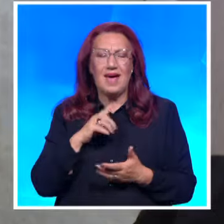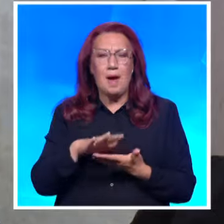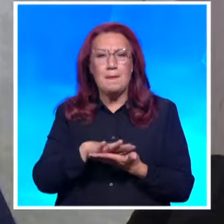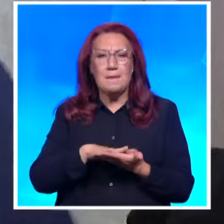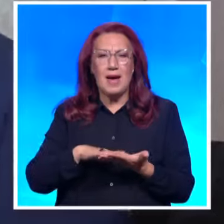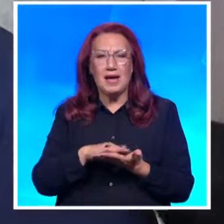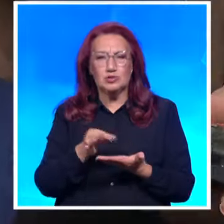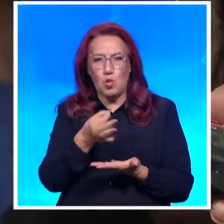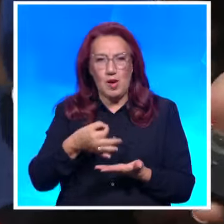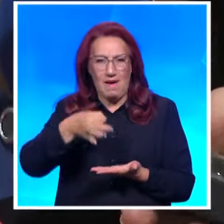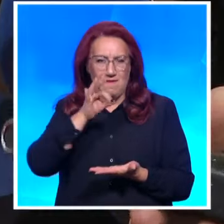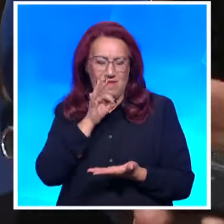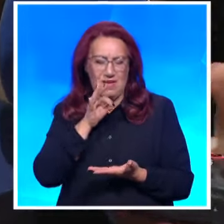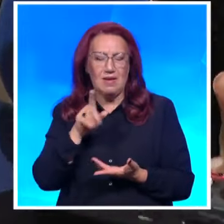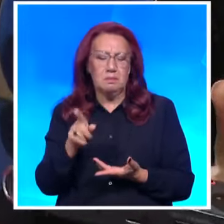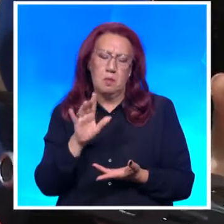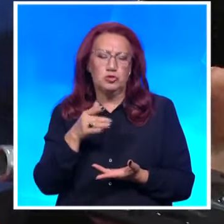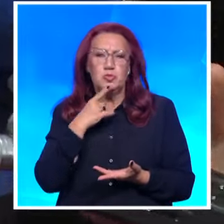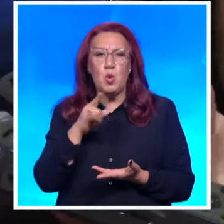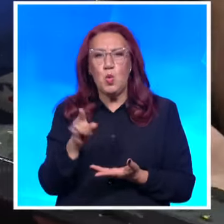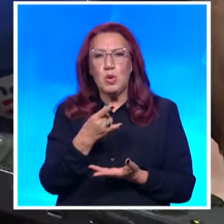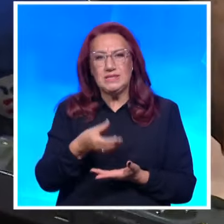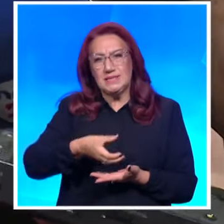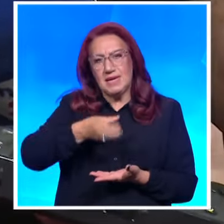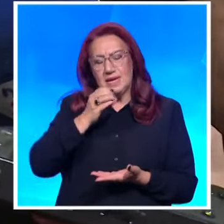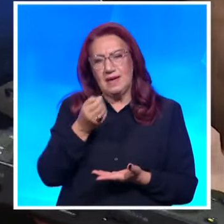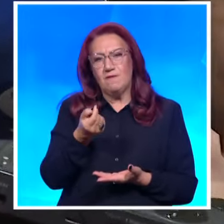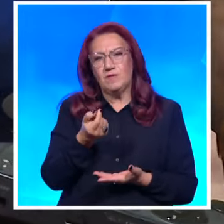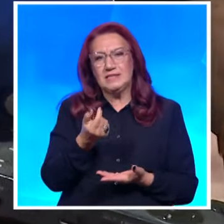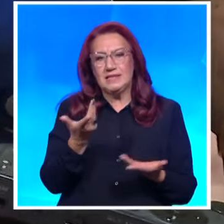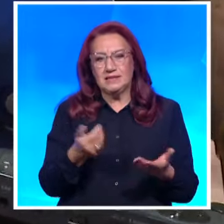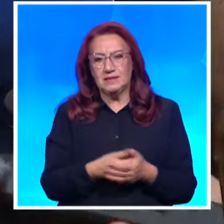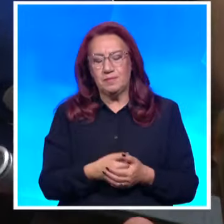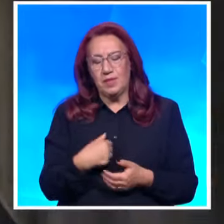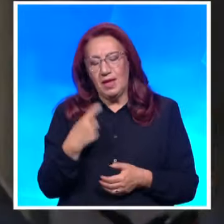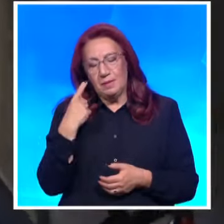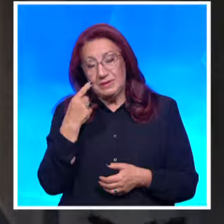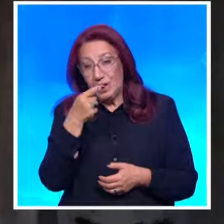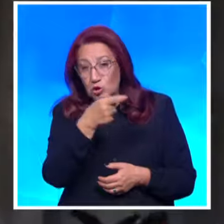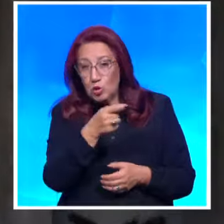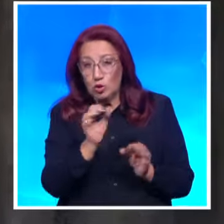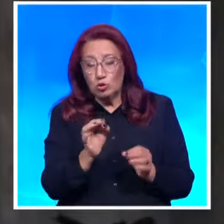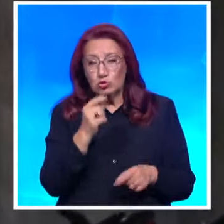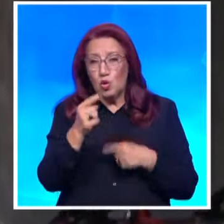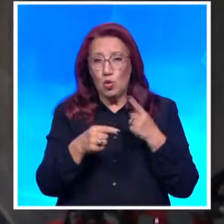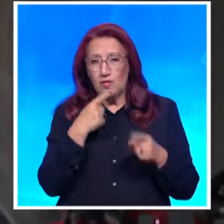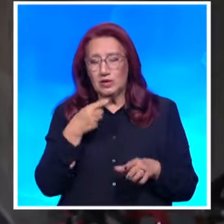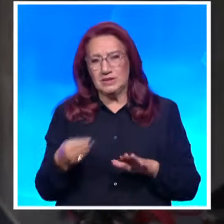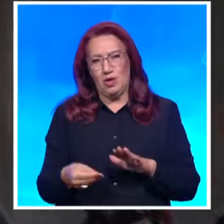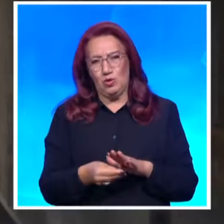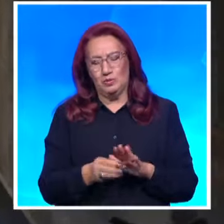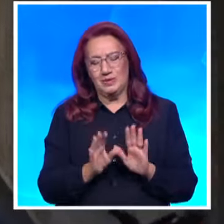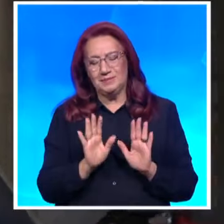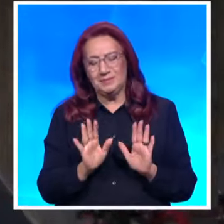и фъстъчка. Аз мисля, че държавното предприятие да говори за корупция е малко, как да кажа, айде да не използваме нецензурни